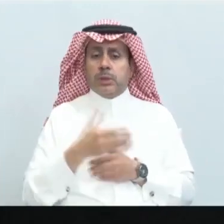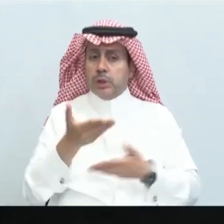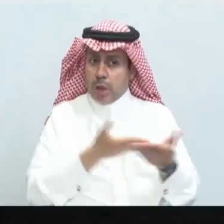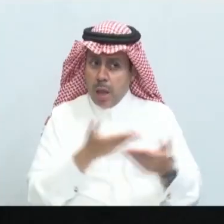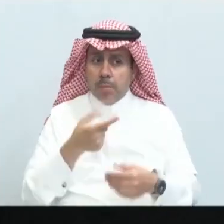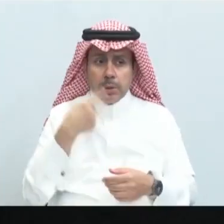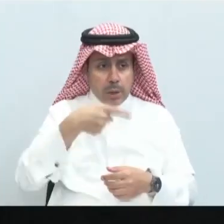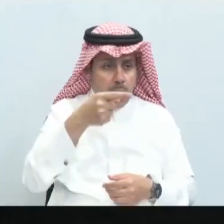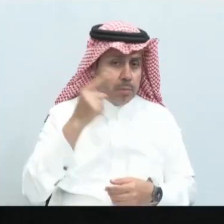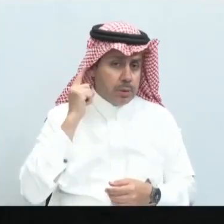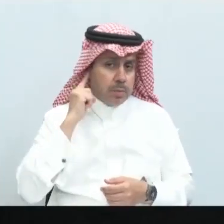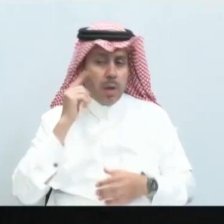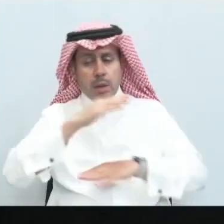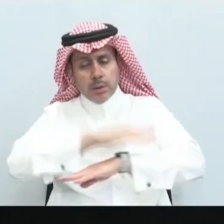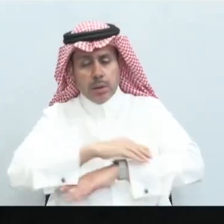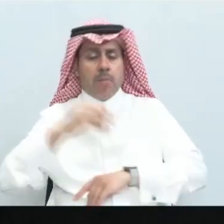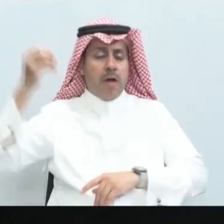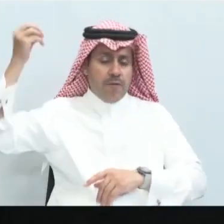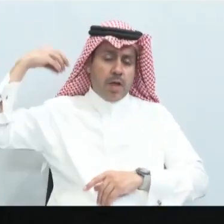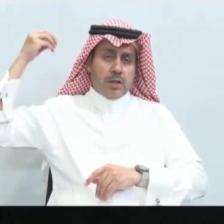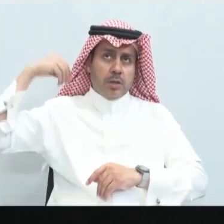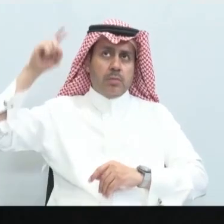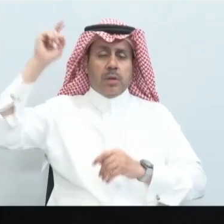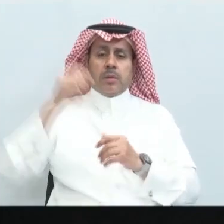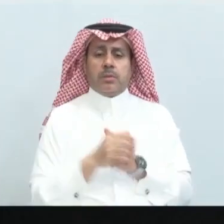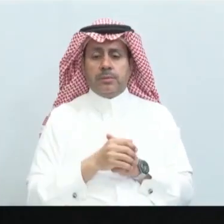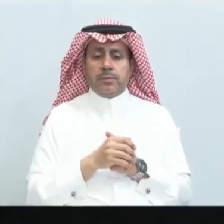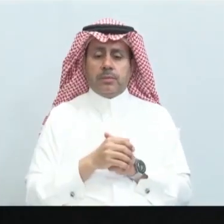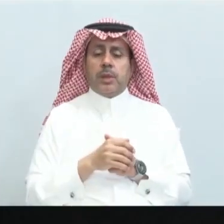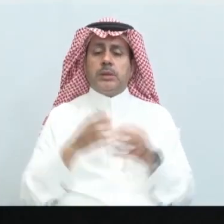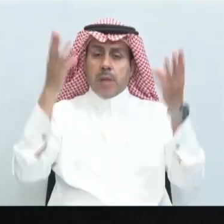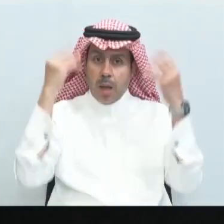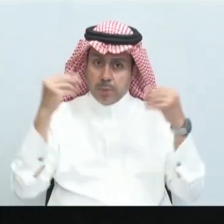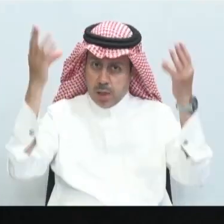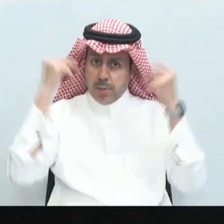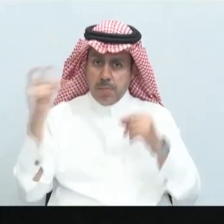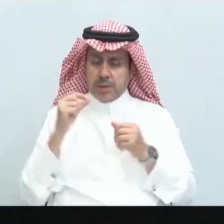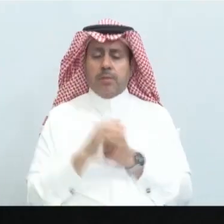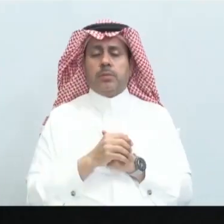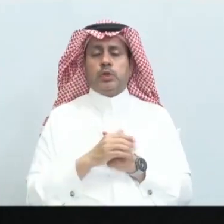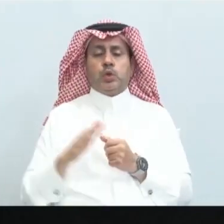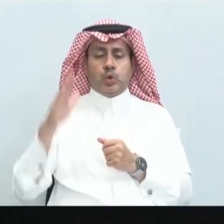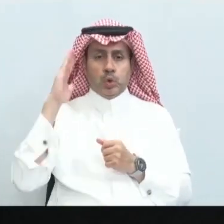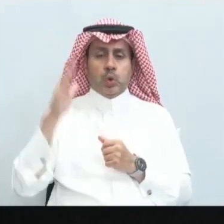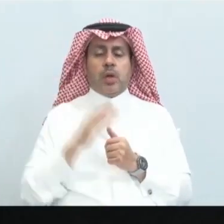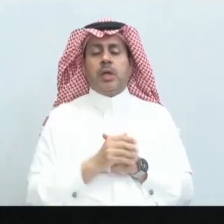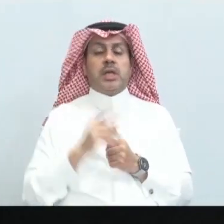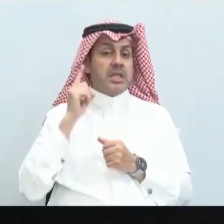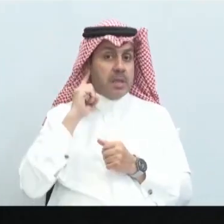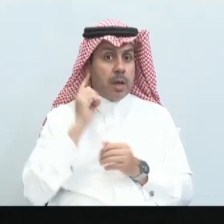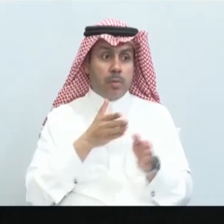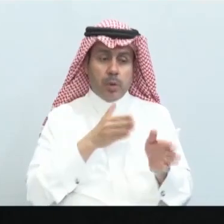معهم وفي الاستماع لهم كل هذه اداب تعلمنا من ديننا الحنيف شكرا لاستماعكم